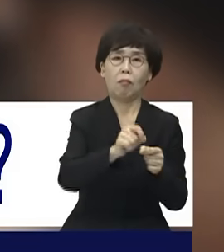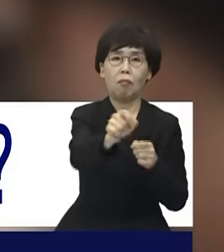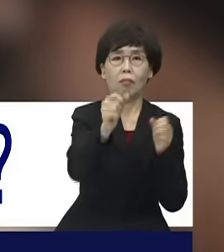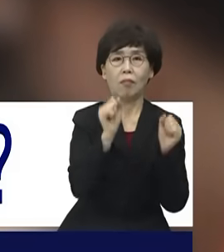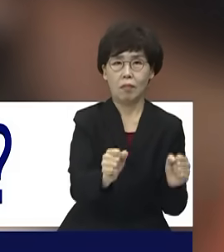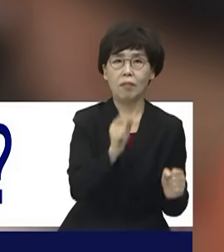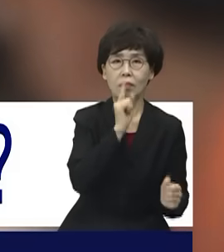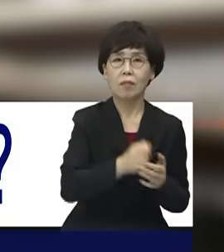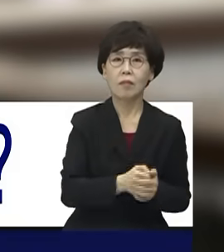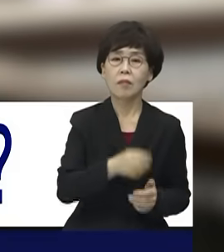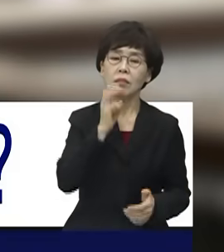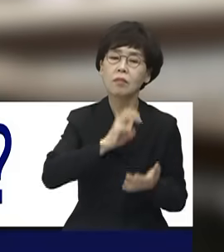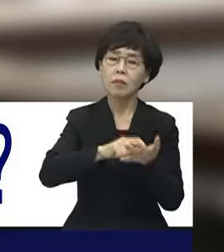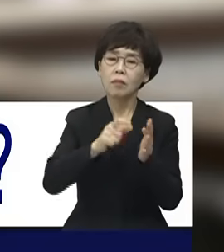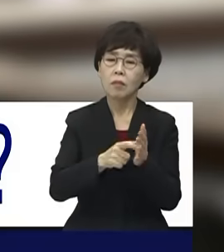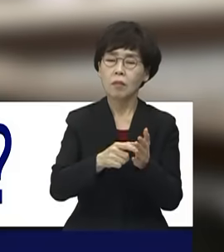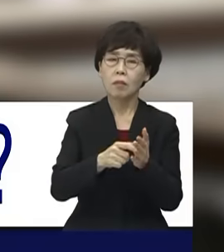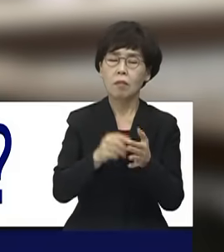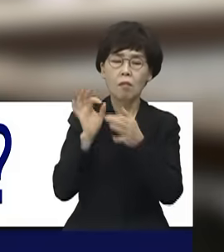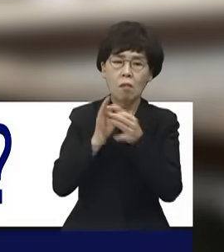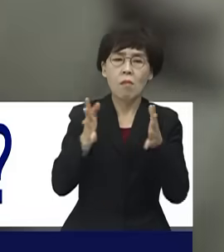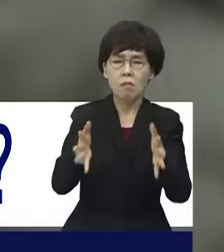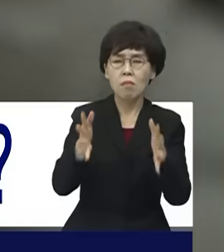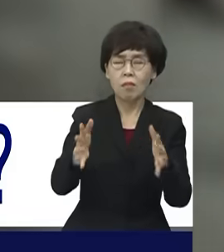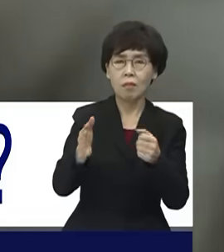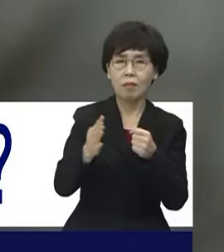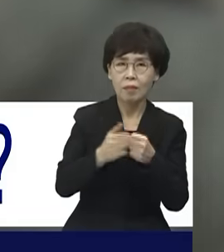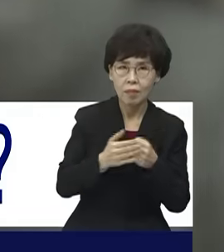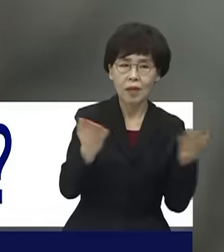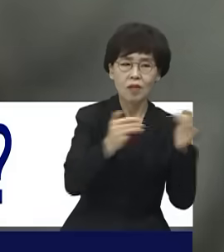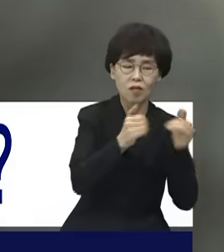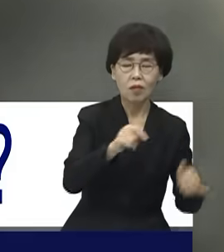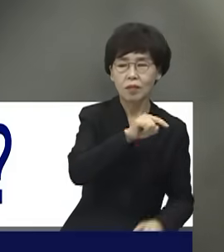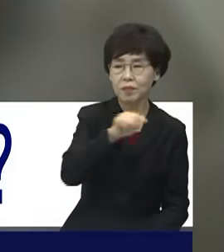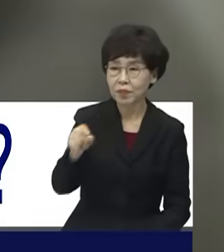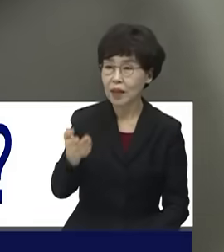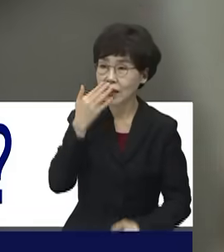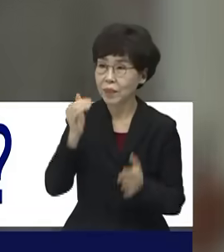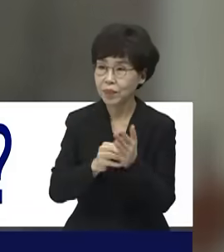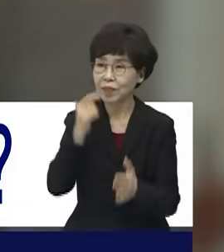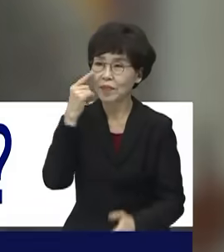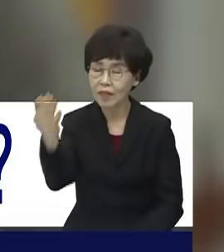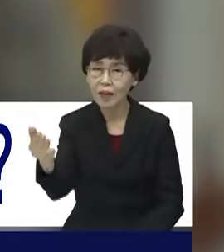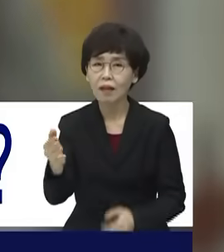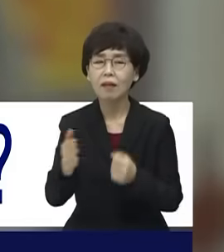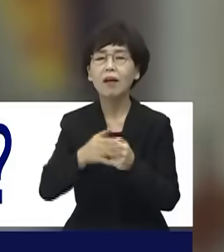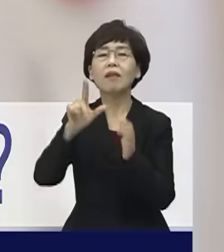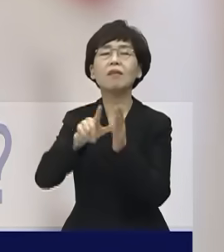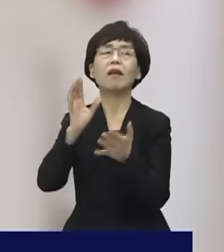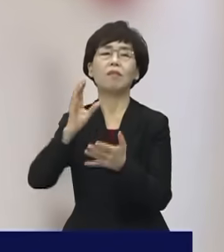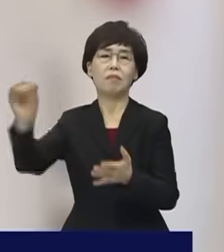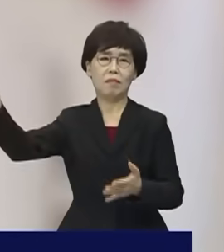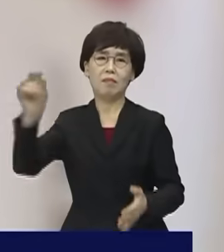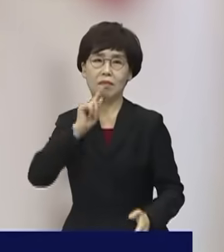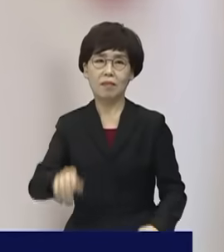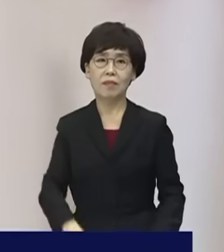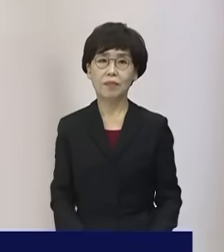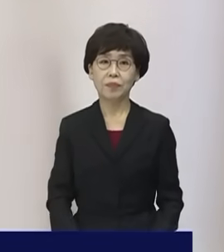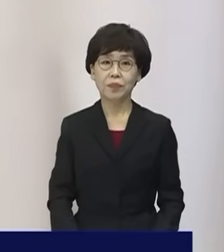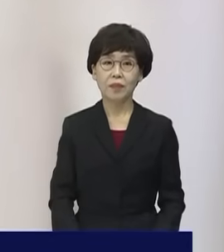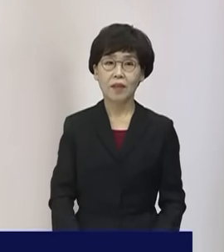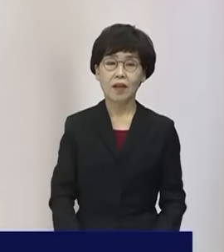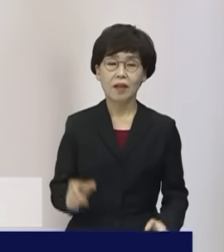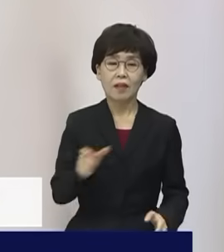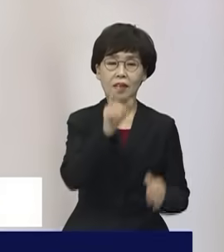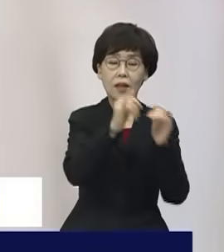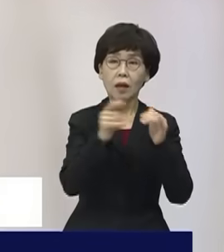전했습니다. 30분 정도 손님들의 대화가 이어지기에 직원이 찾아가 식사 다 하셨냐고 물어보니 그제야 나갔다는데요. 글쓴이는